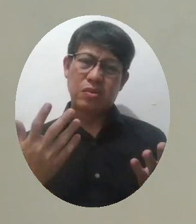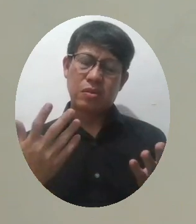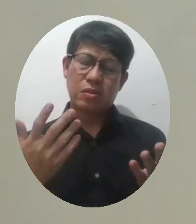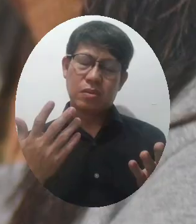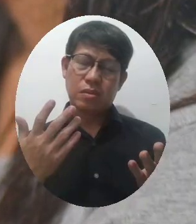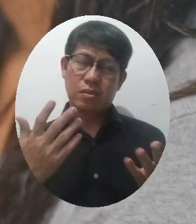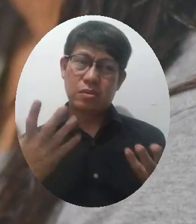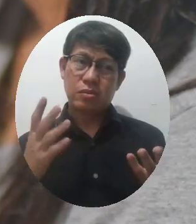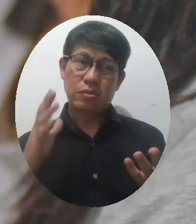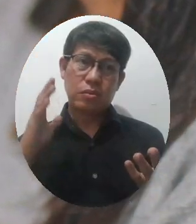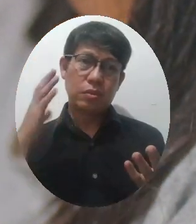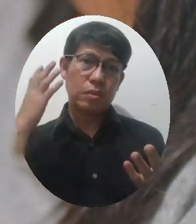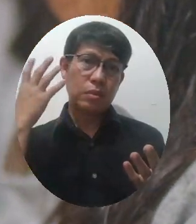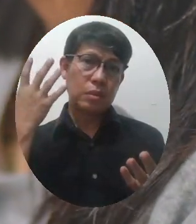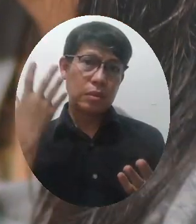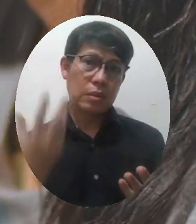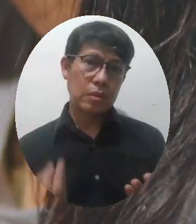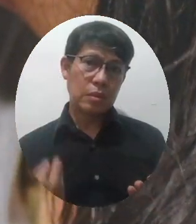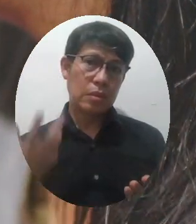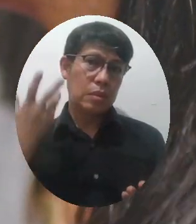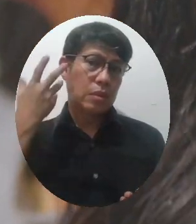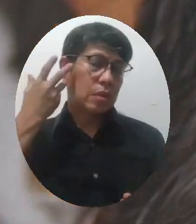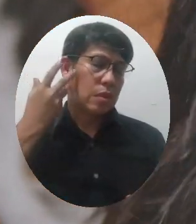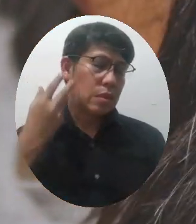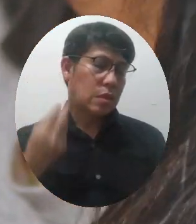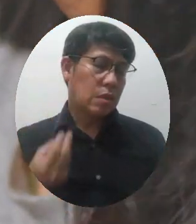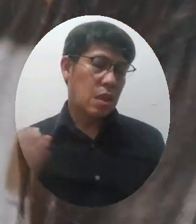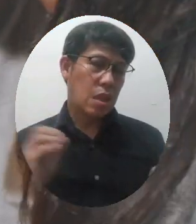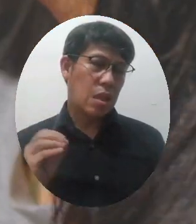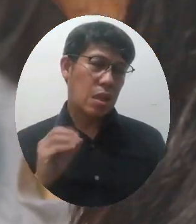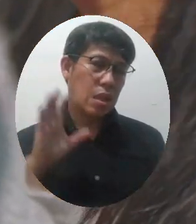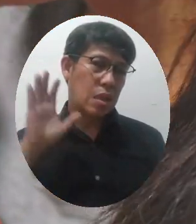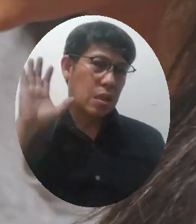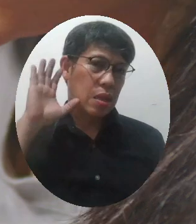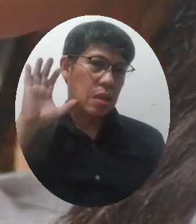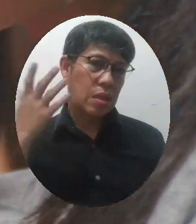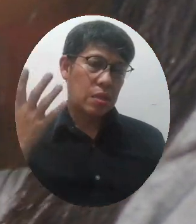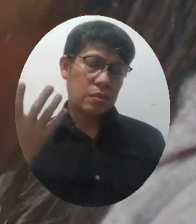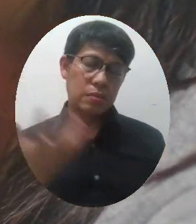rin, kaya parang nag-ano siya yung pandinig ko lalo, lalong humina.